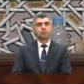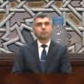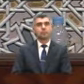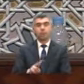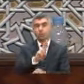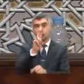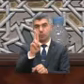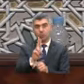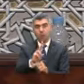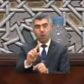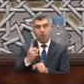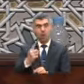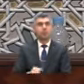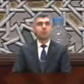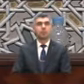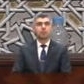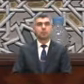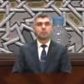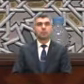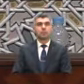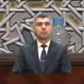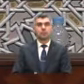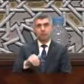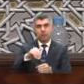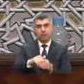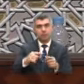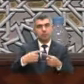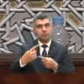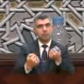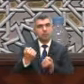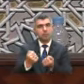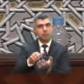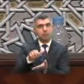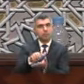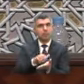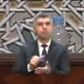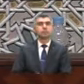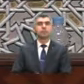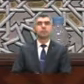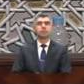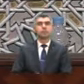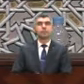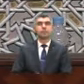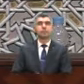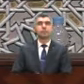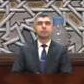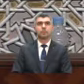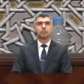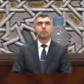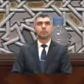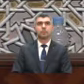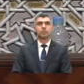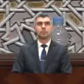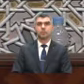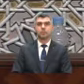السؤال الأول للسيدات والسادة النواب محترمين من فريق الأصالة والمعاصرة، فليتفضل أحد واضعي السؤال. مشكورا، تفضلوا